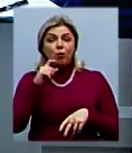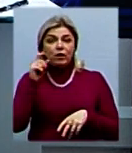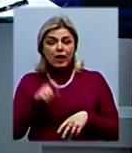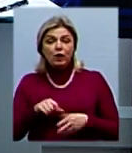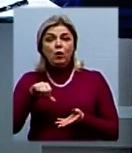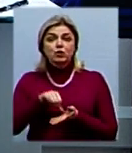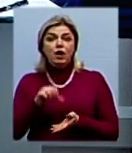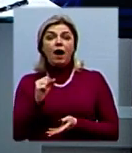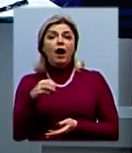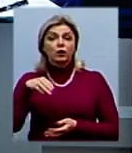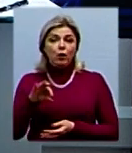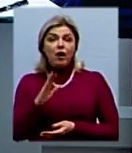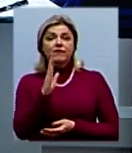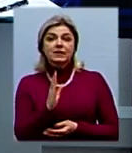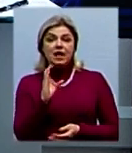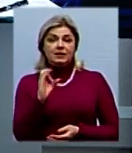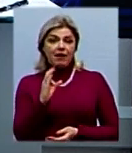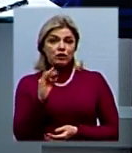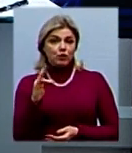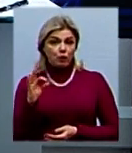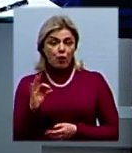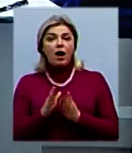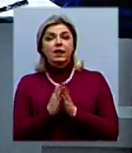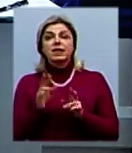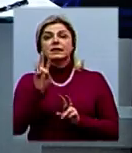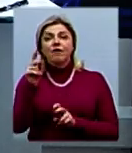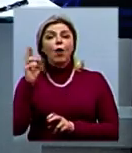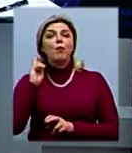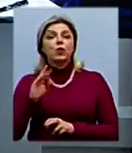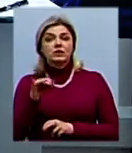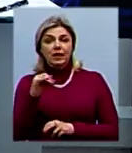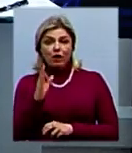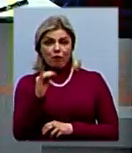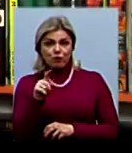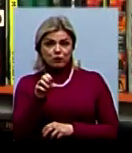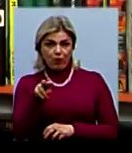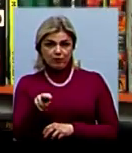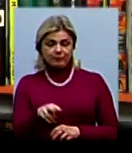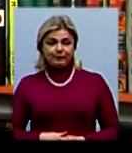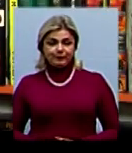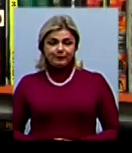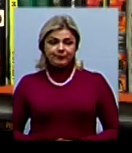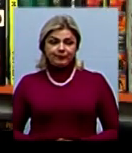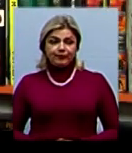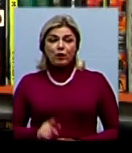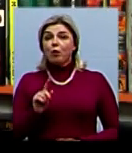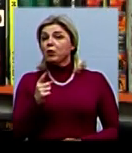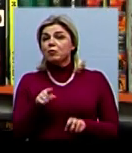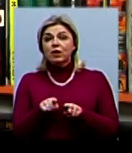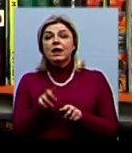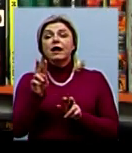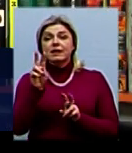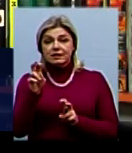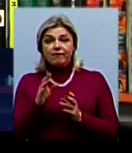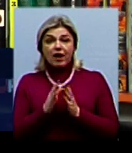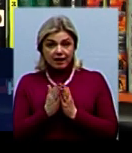антитерористичної операції В'ячеслава Савченка. Роман має назву «Морський вузол». Чому морський вузол? Тому що события якби